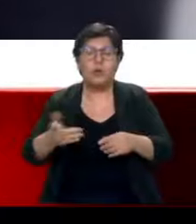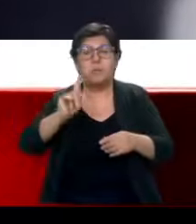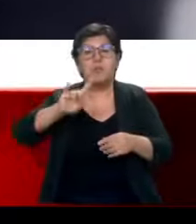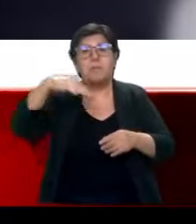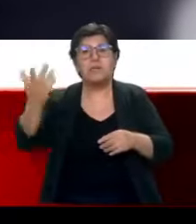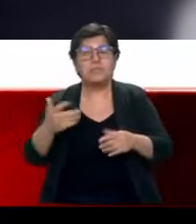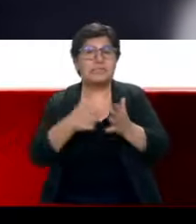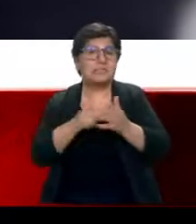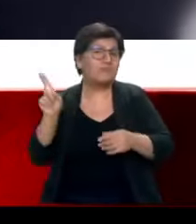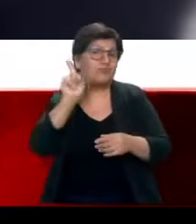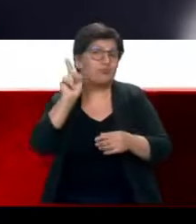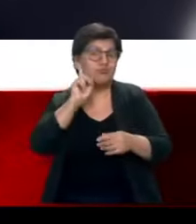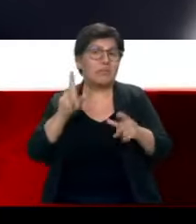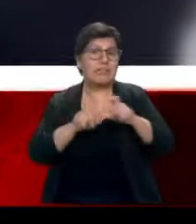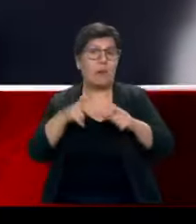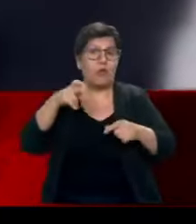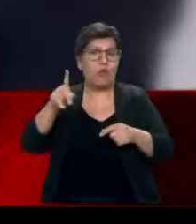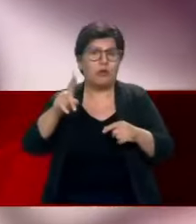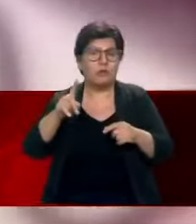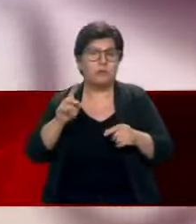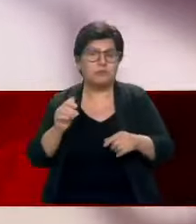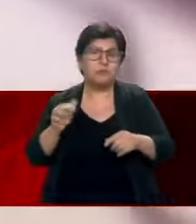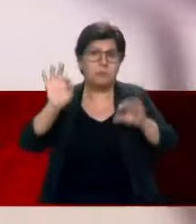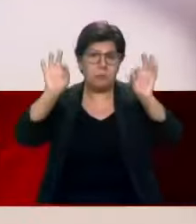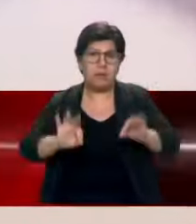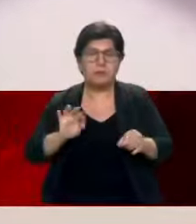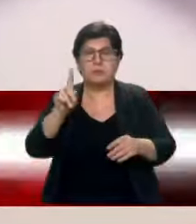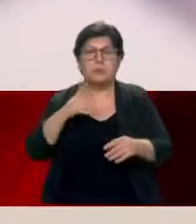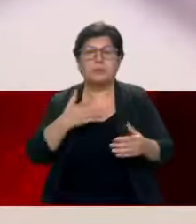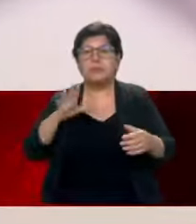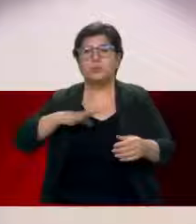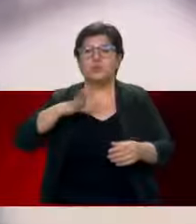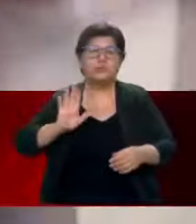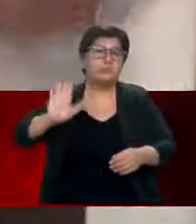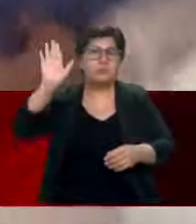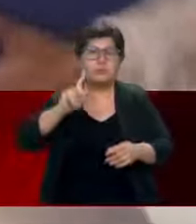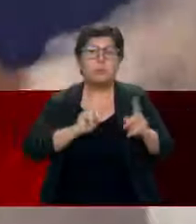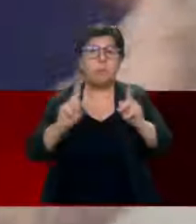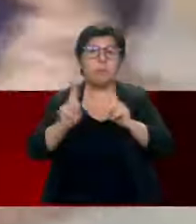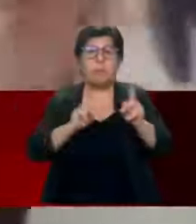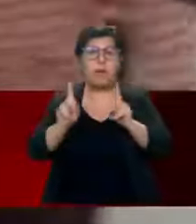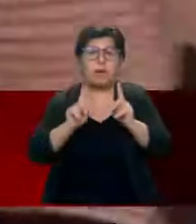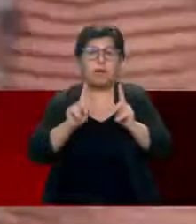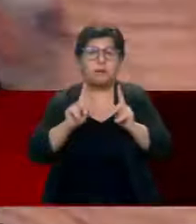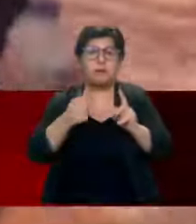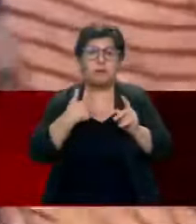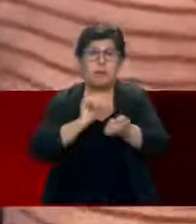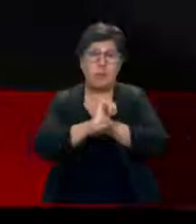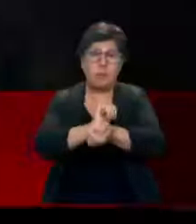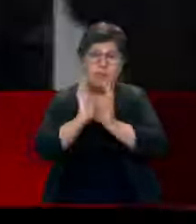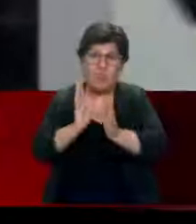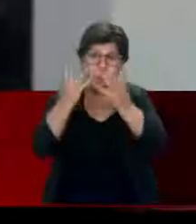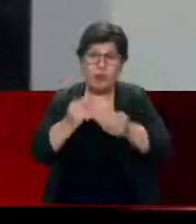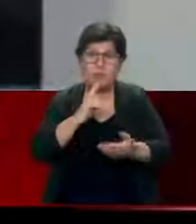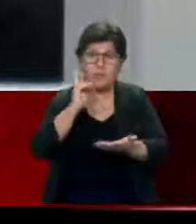başka fenomen Dilan Polat harekete geçti. 25 Nisan'da görülen duruşmanın ardından tutukluluk halinin devamına karar verilen